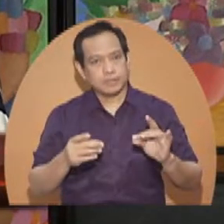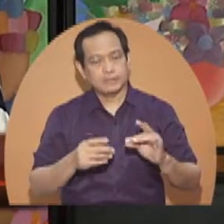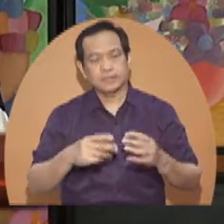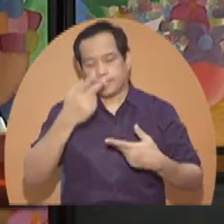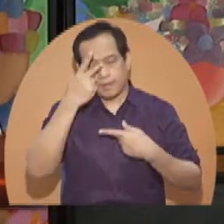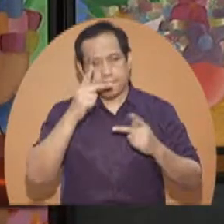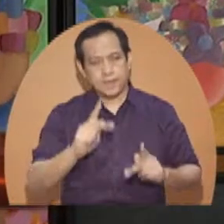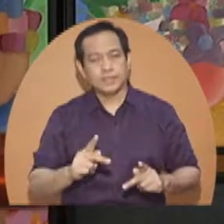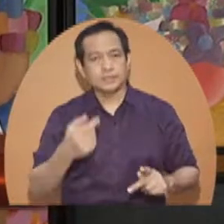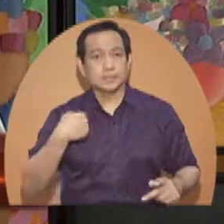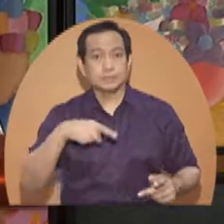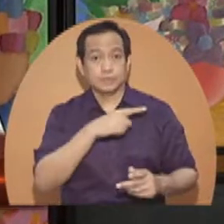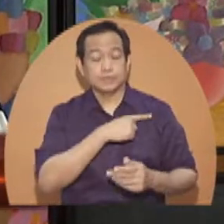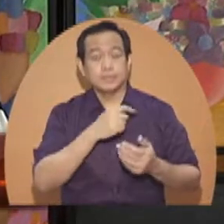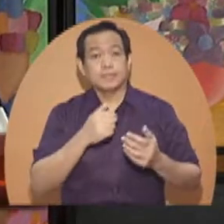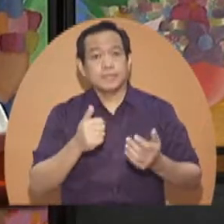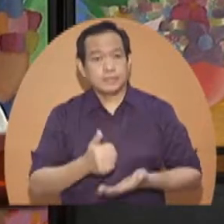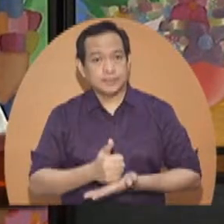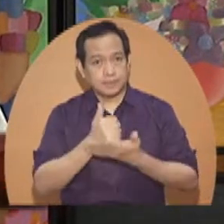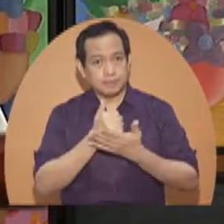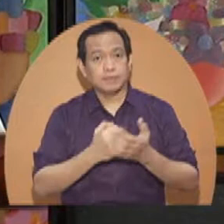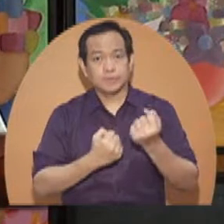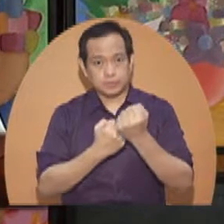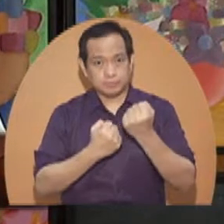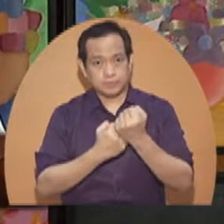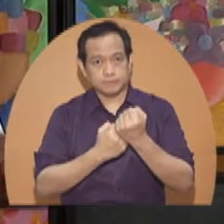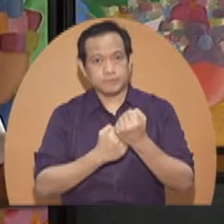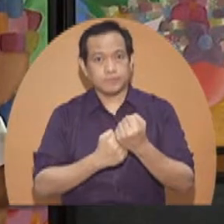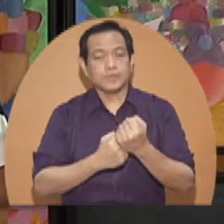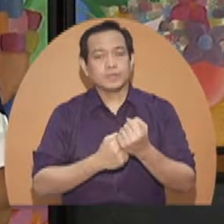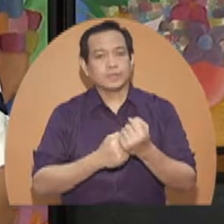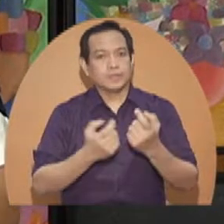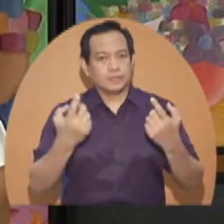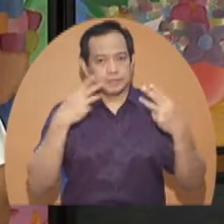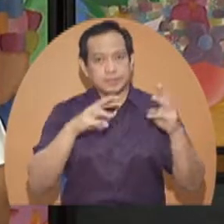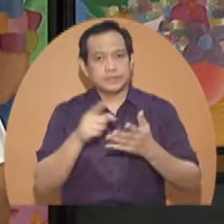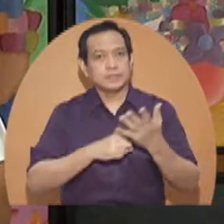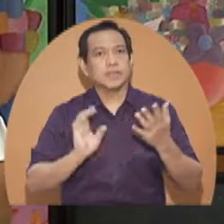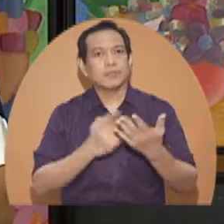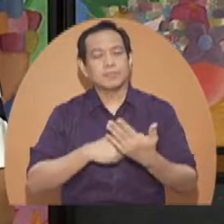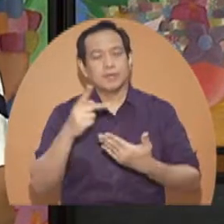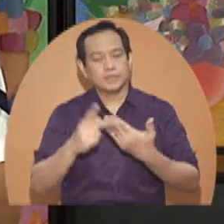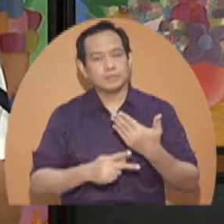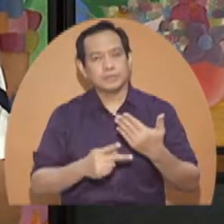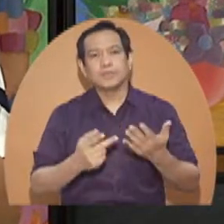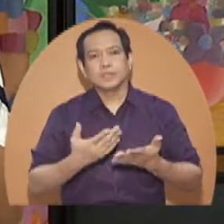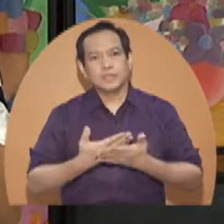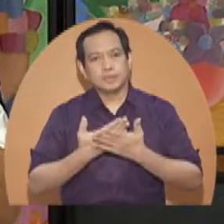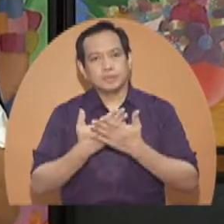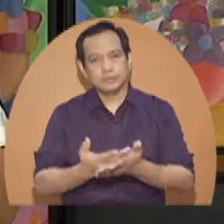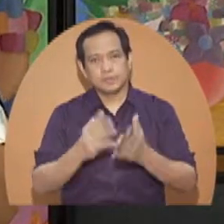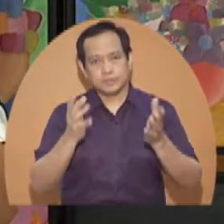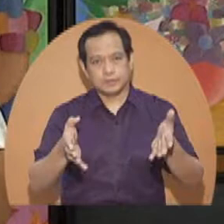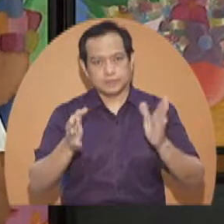kwento ng mga pasyenteng ating matutulungan at masusuportahan. Tungayan natin dito sa ating programang